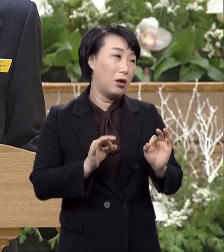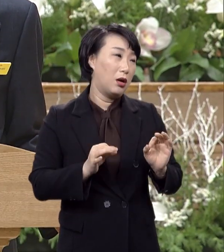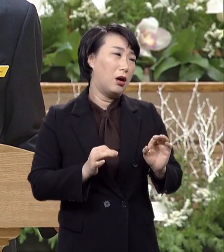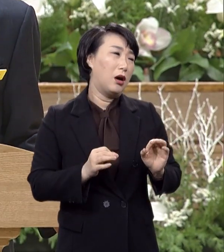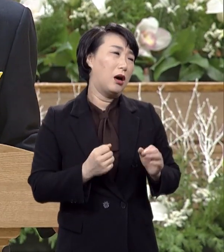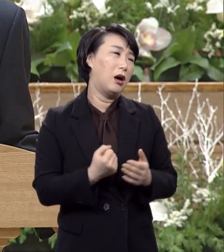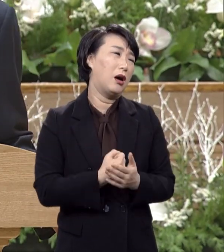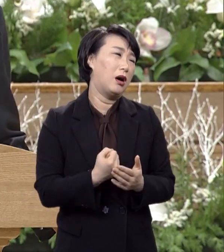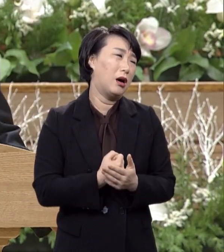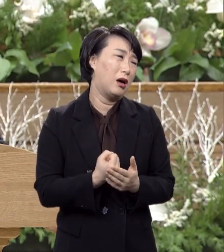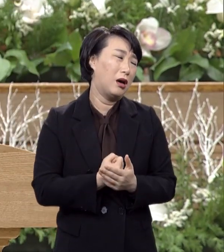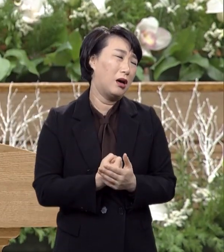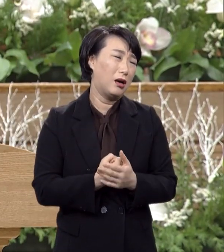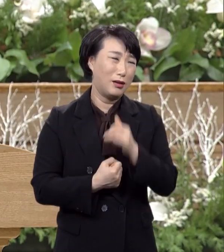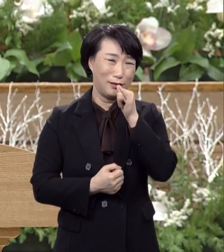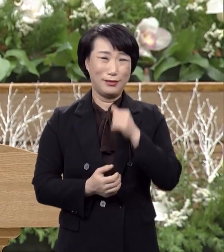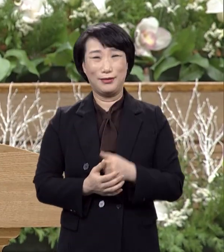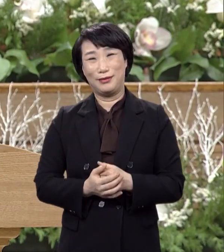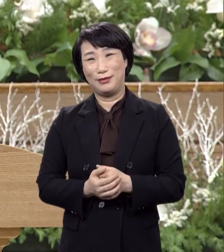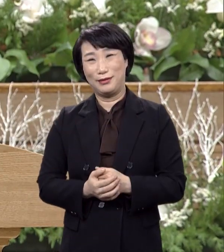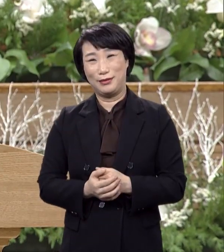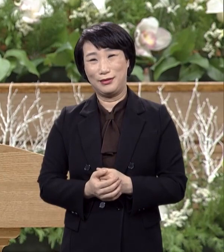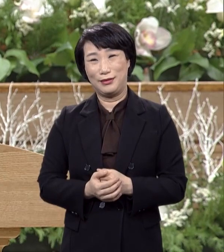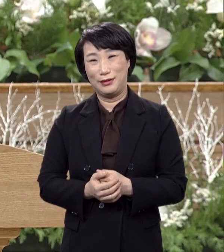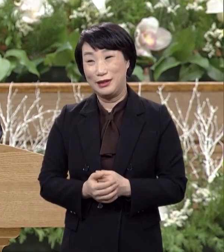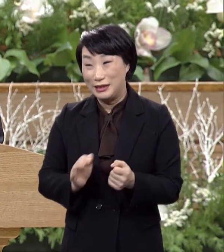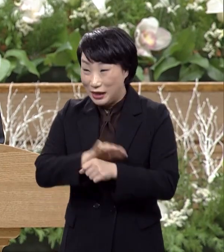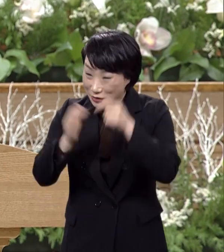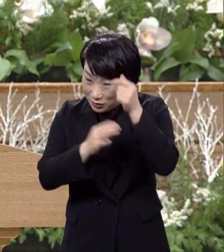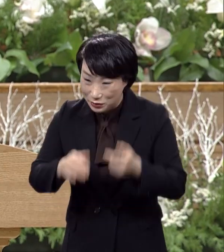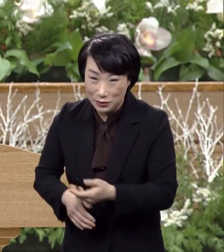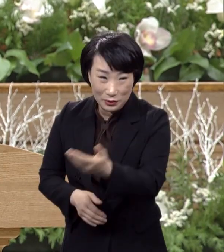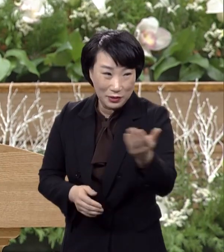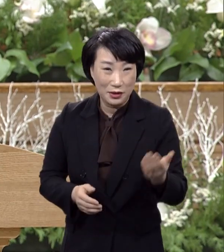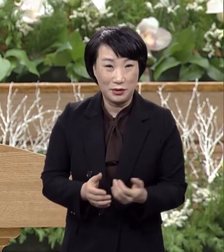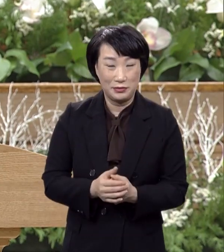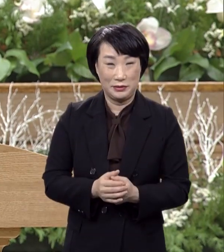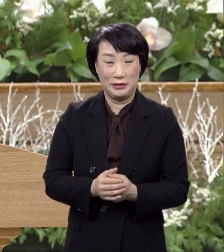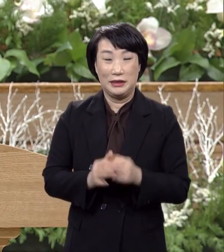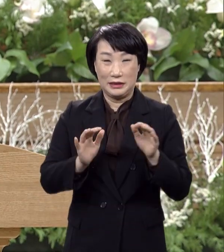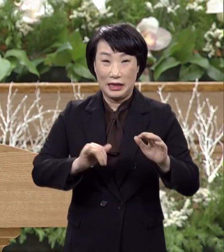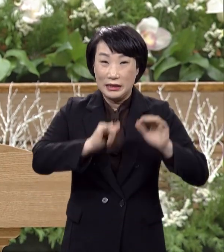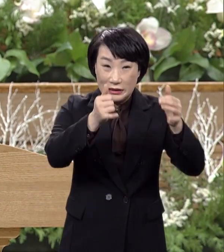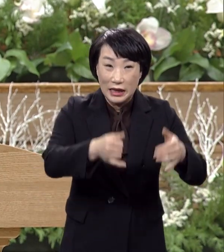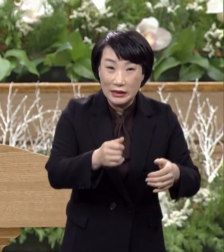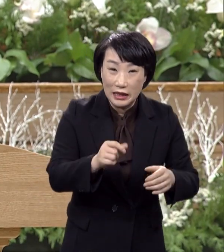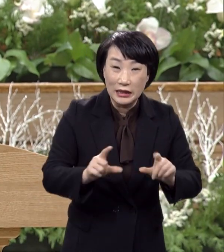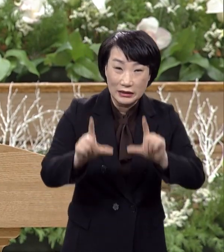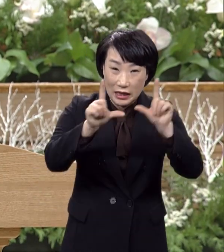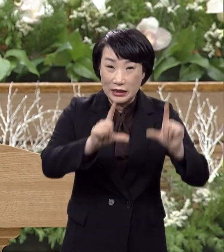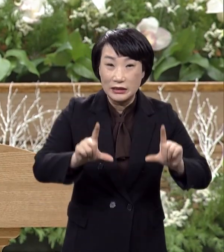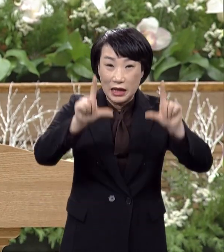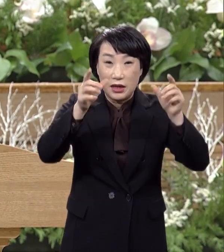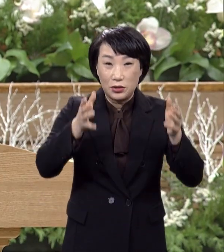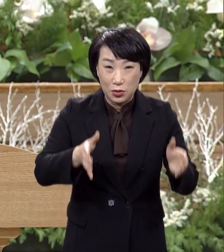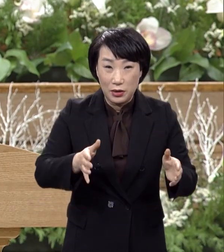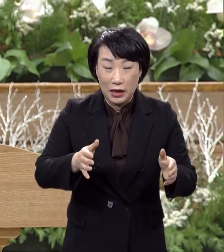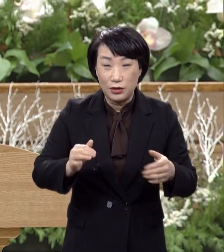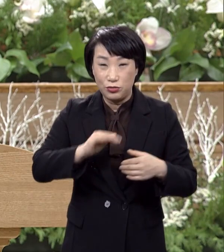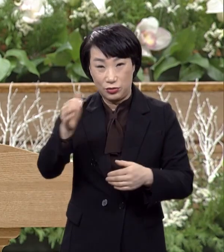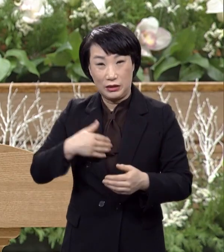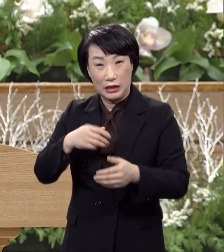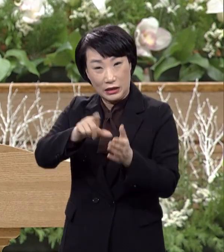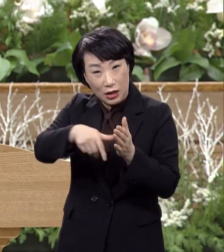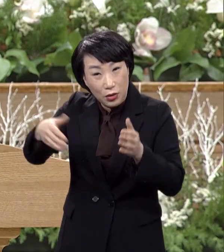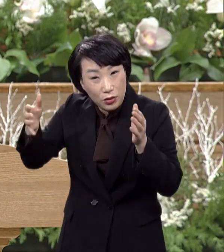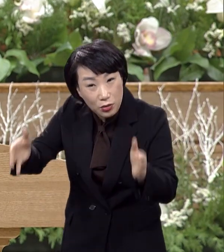때 얼마나 안타까우냐 그 말이요. 사랑하는 여러분, 이 세상에 사는 날 동안 주어진